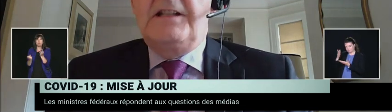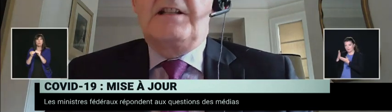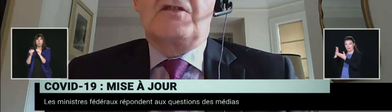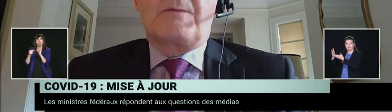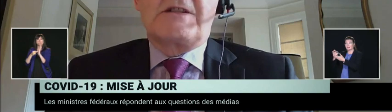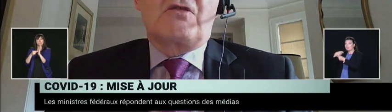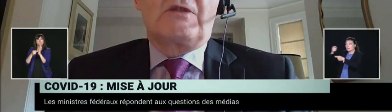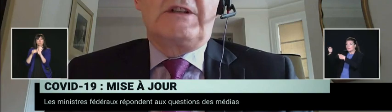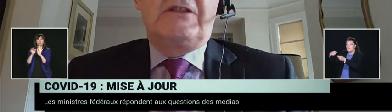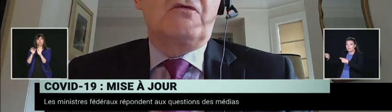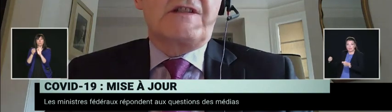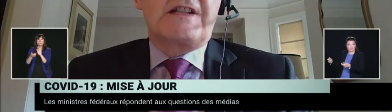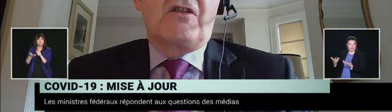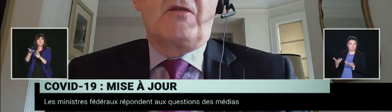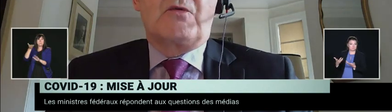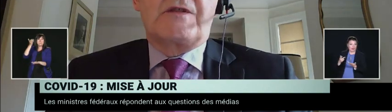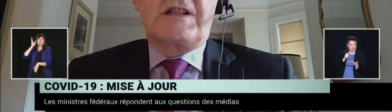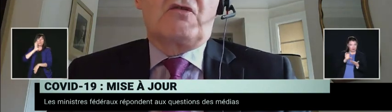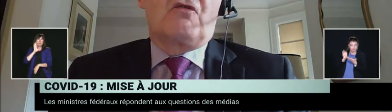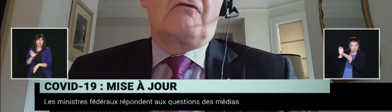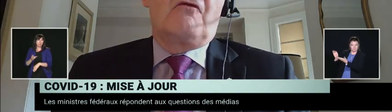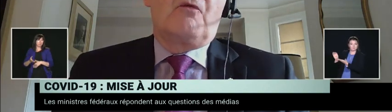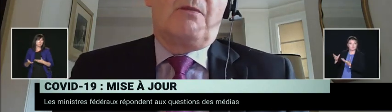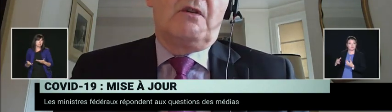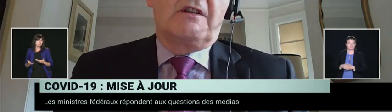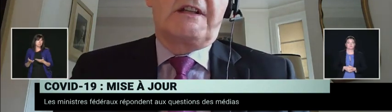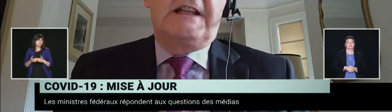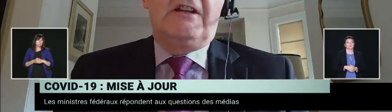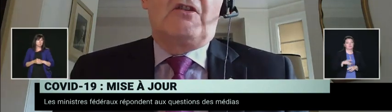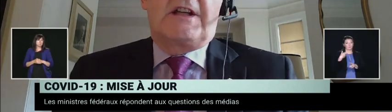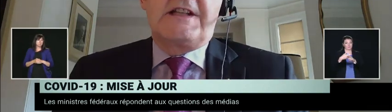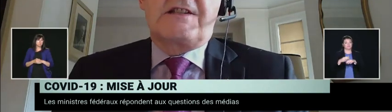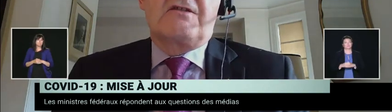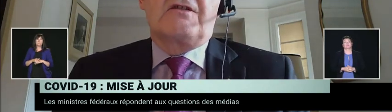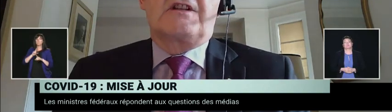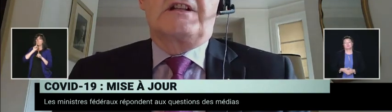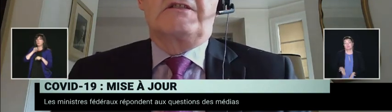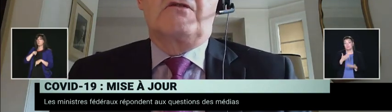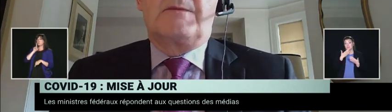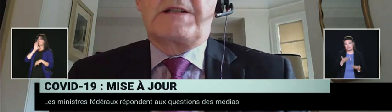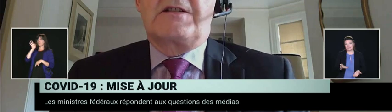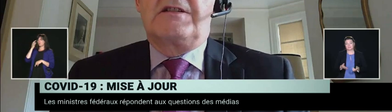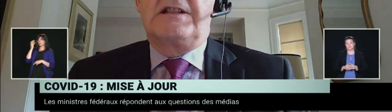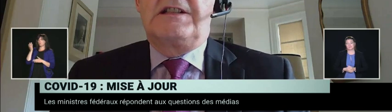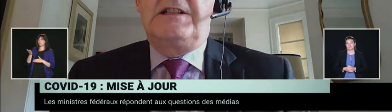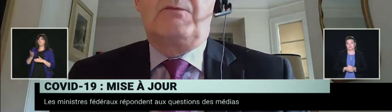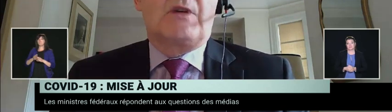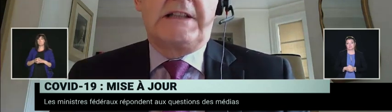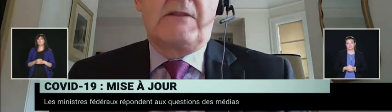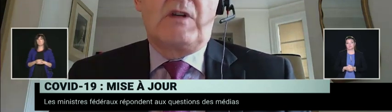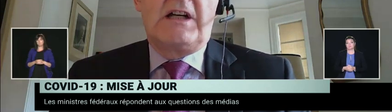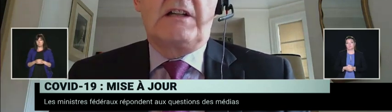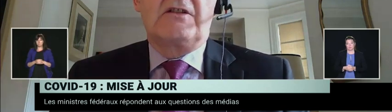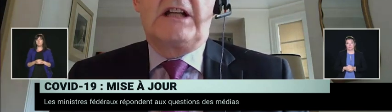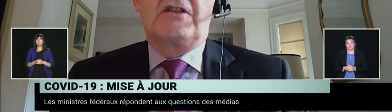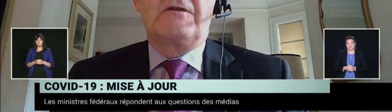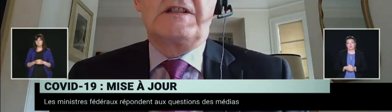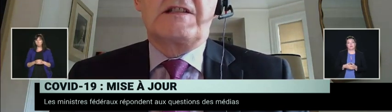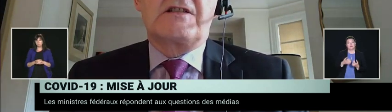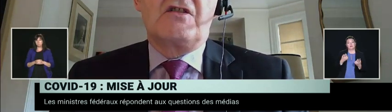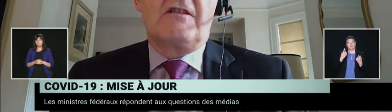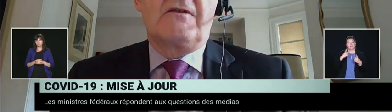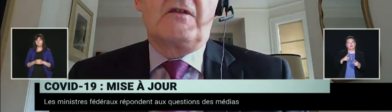Merci. Je pense qu'on est tous d'accord pour dire qu'on ne veut pas créer un risque quand une personne qui pourrait avoir